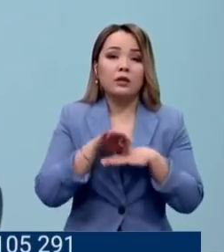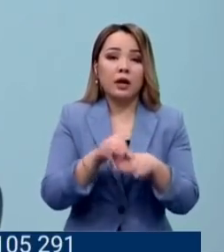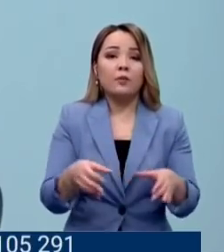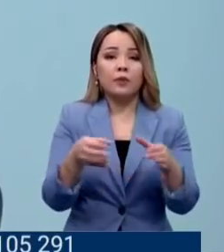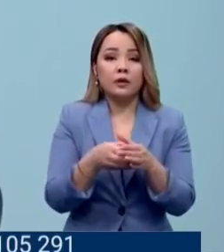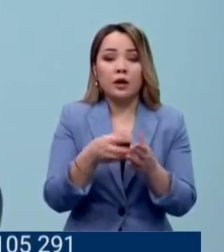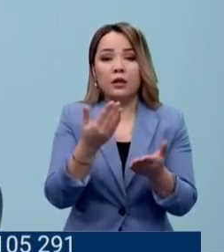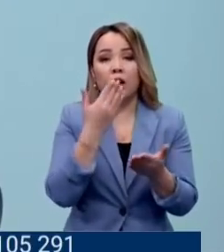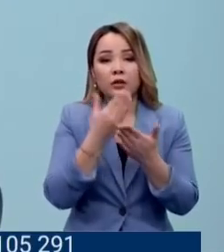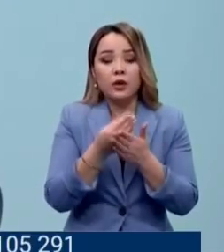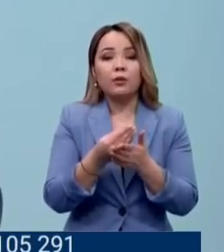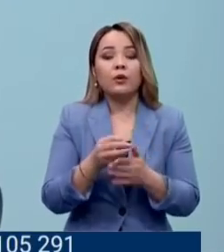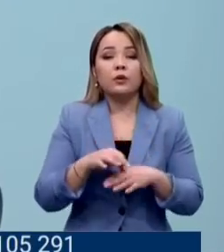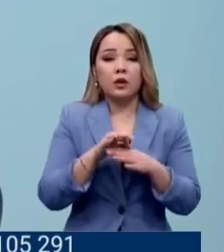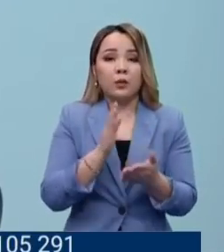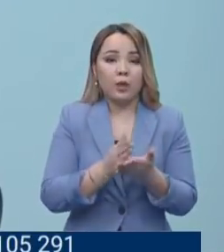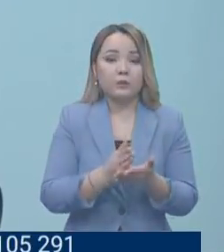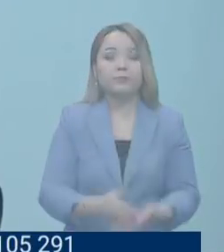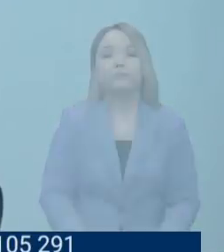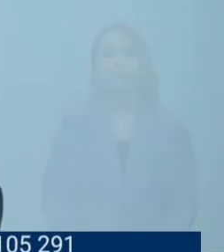профилактикалық іс-шарасы өтуде.